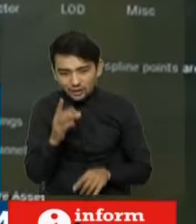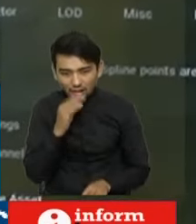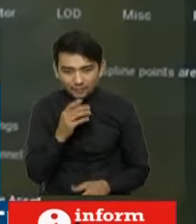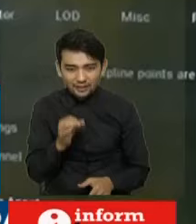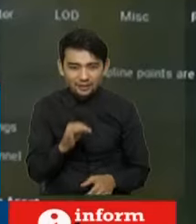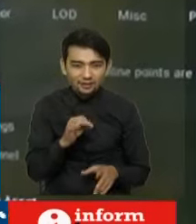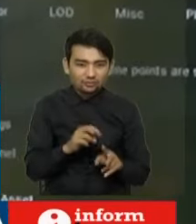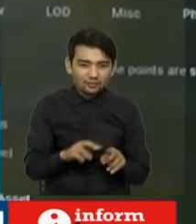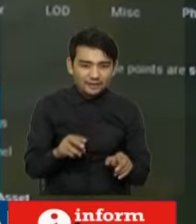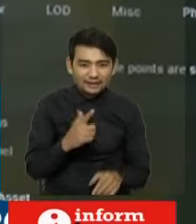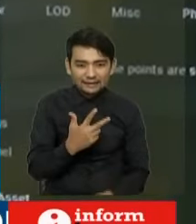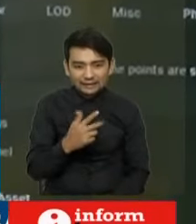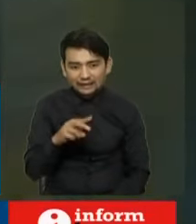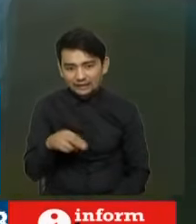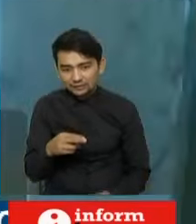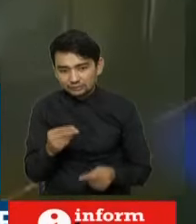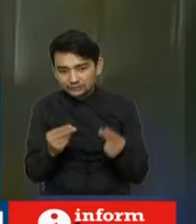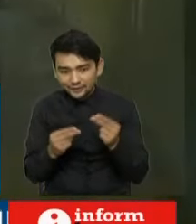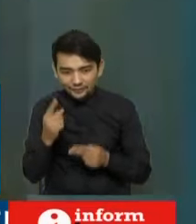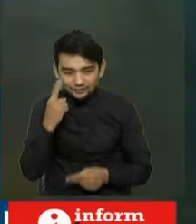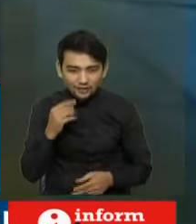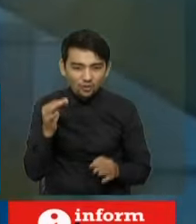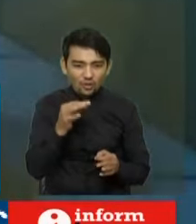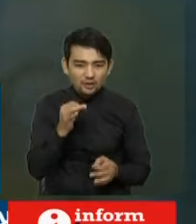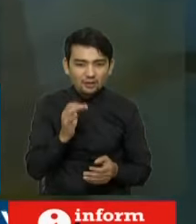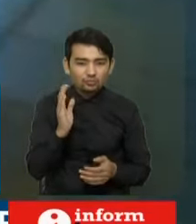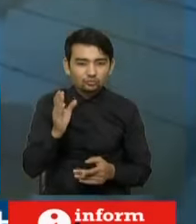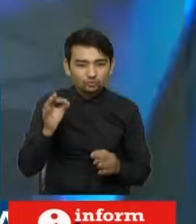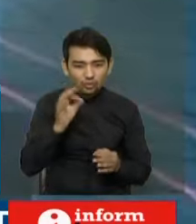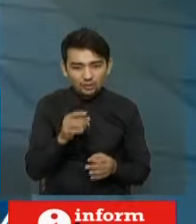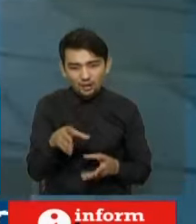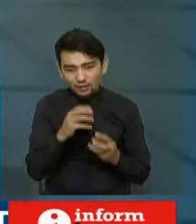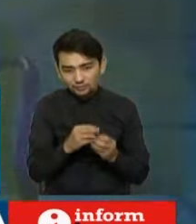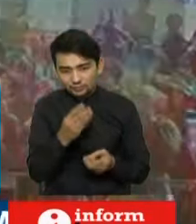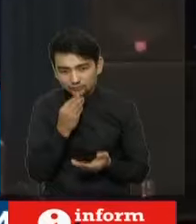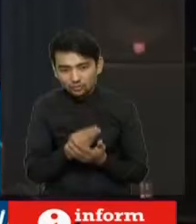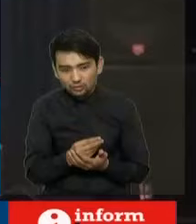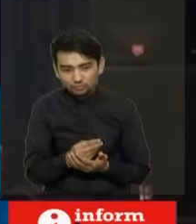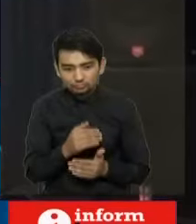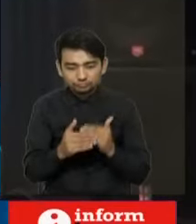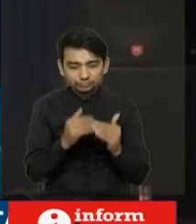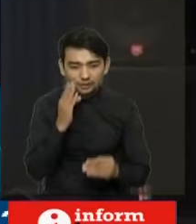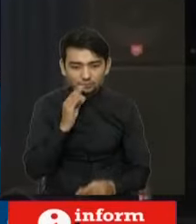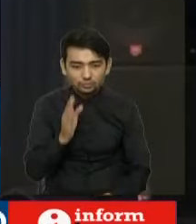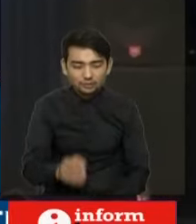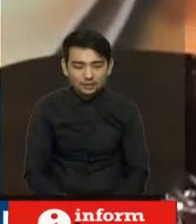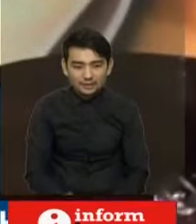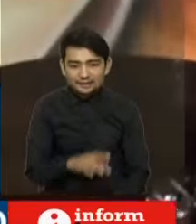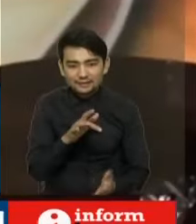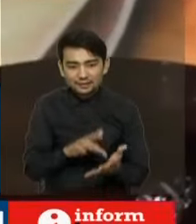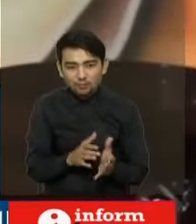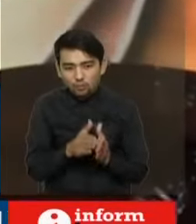опять же, умеет 3D-модели рисовать. В дальнейшем он это все может коммерциализировать. В центре обещают большое